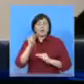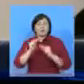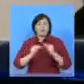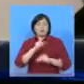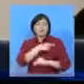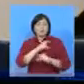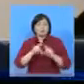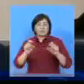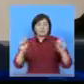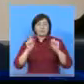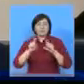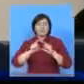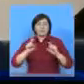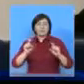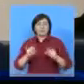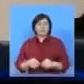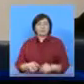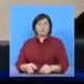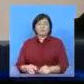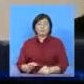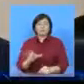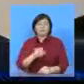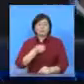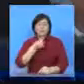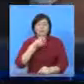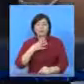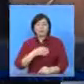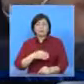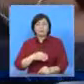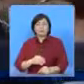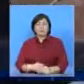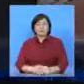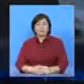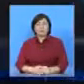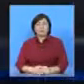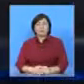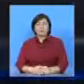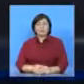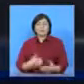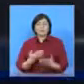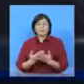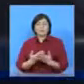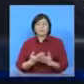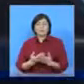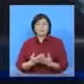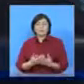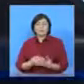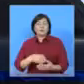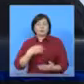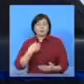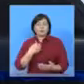и спортивного объекта. Все прекрасно, все пока никаких вопросов нет. Мы сейчас вот